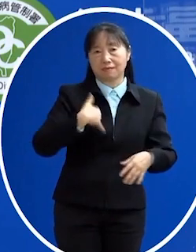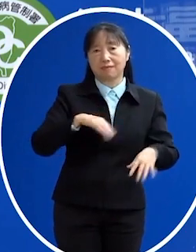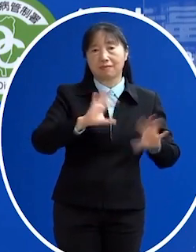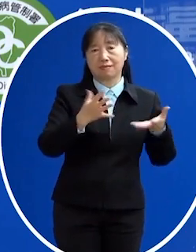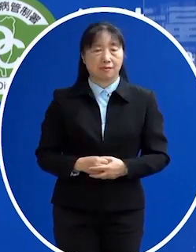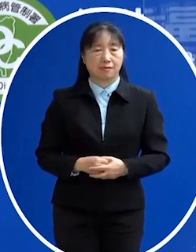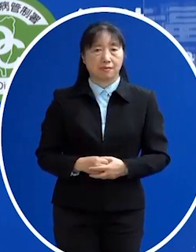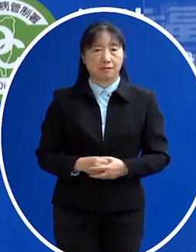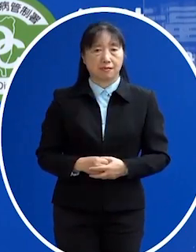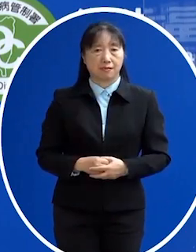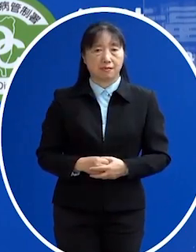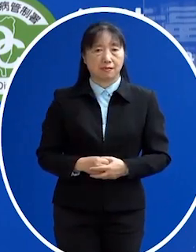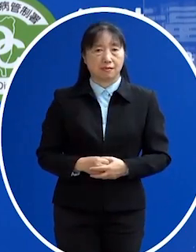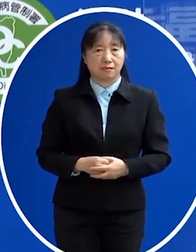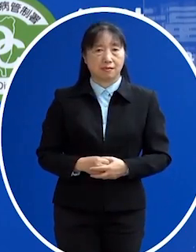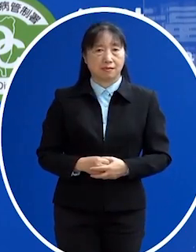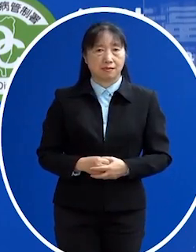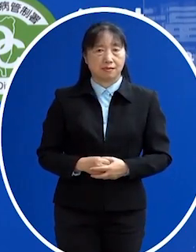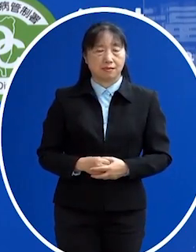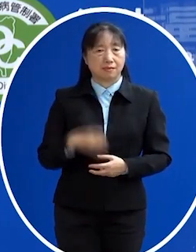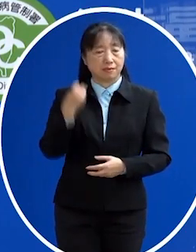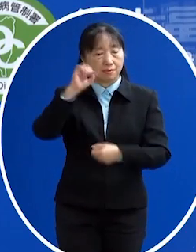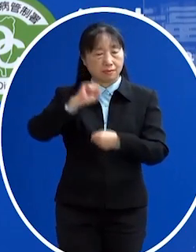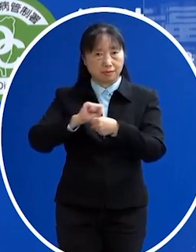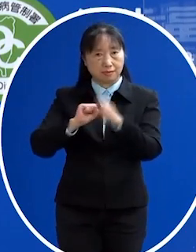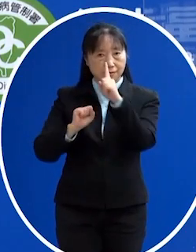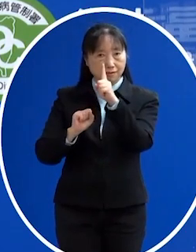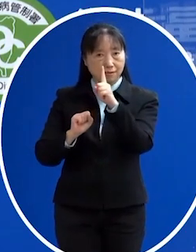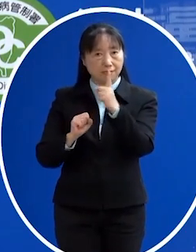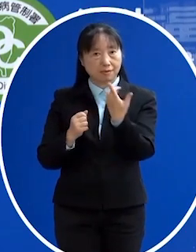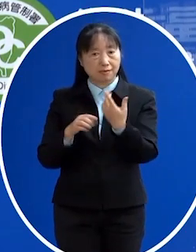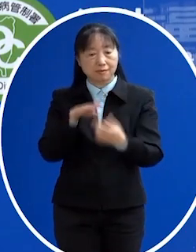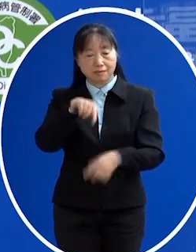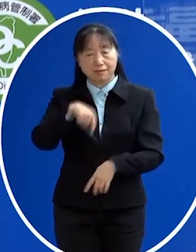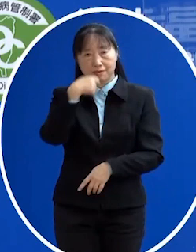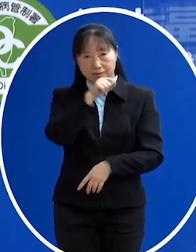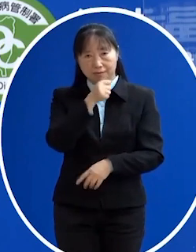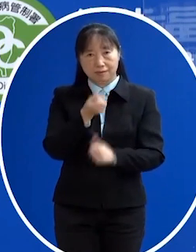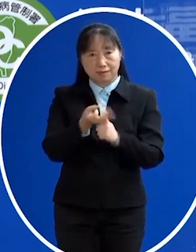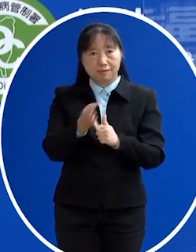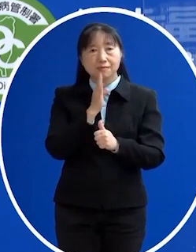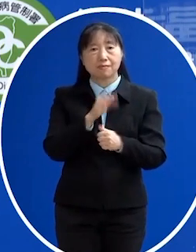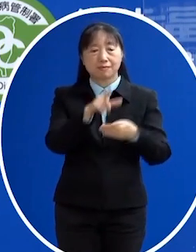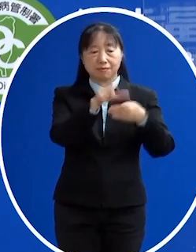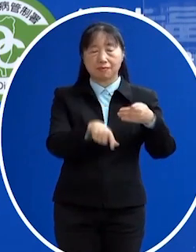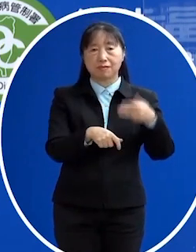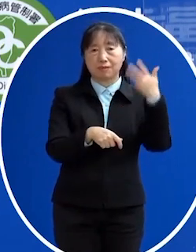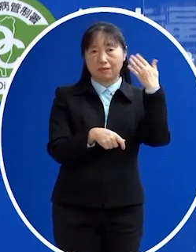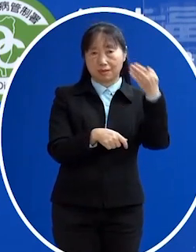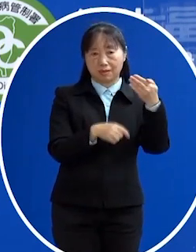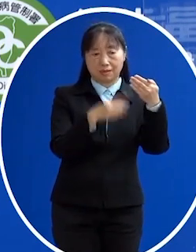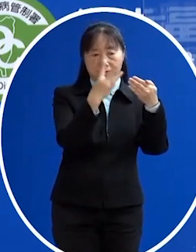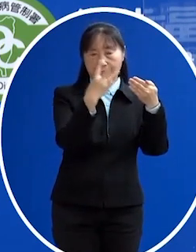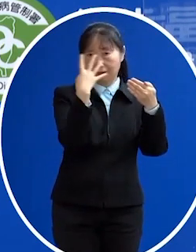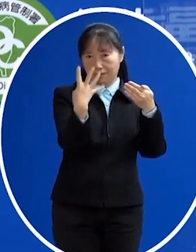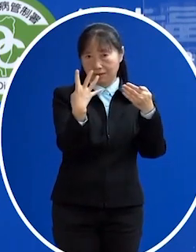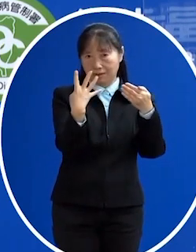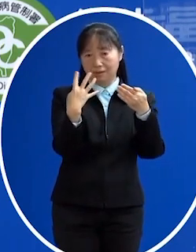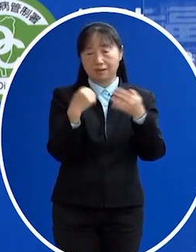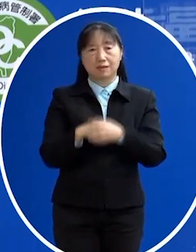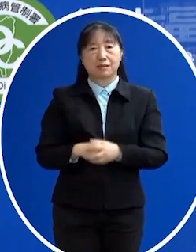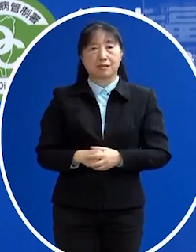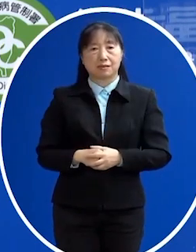入境。那另外呢，我们新增的一位哈，就是我们的本土案例案934。